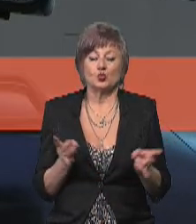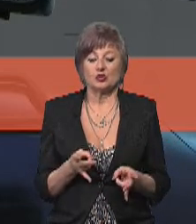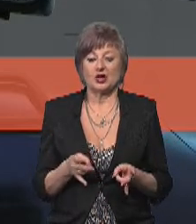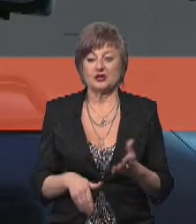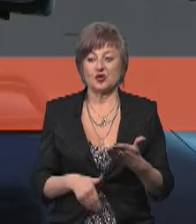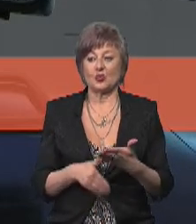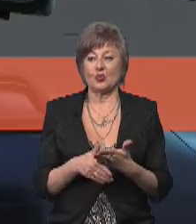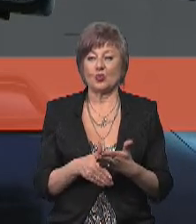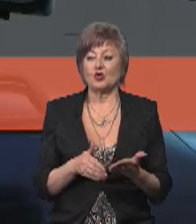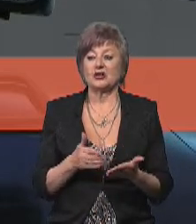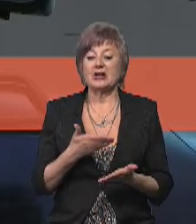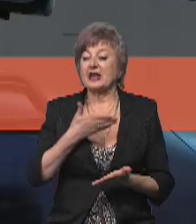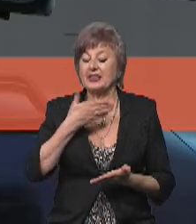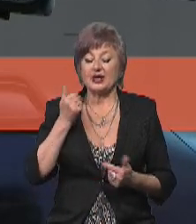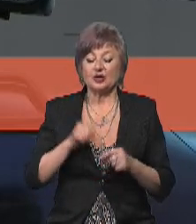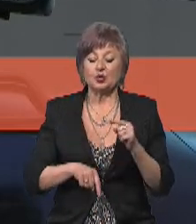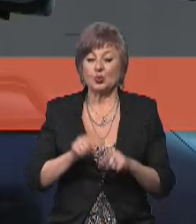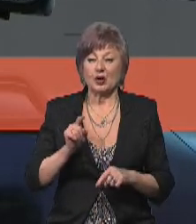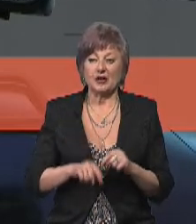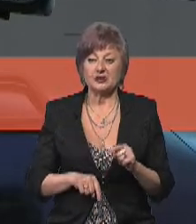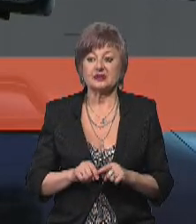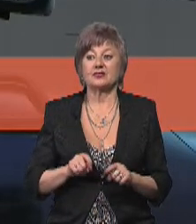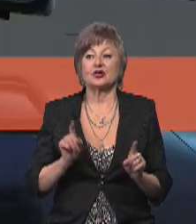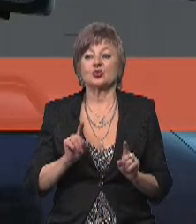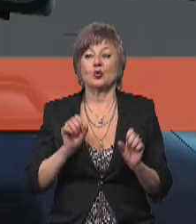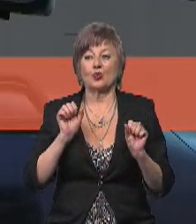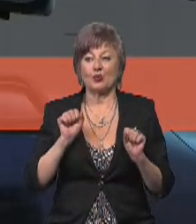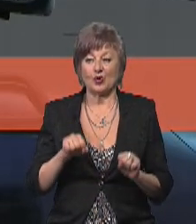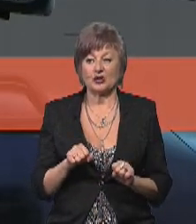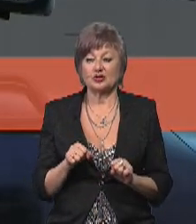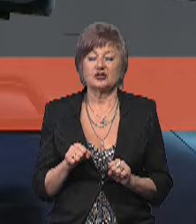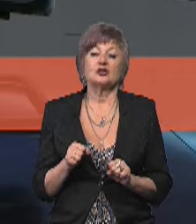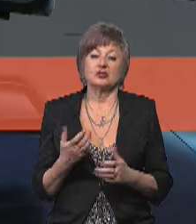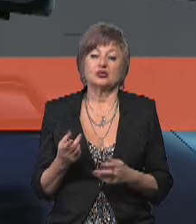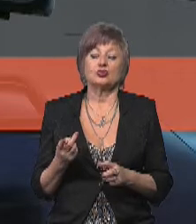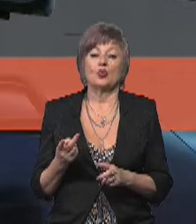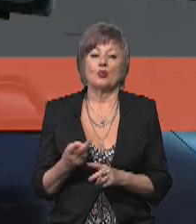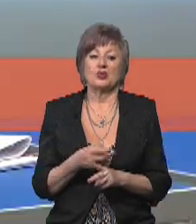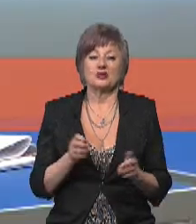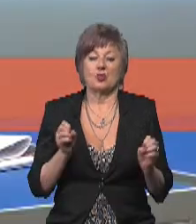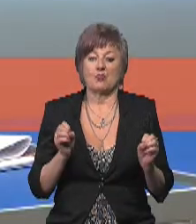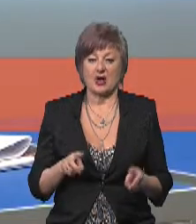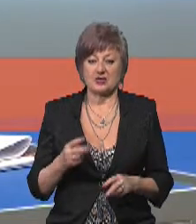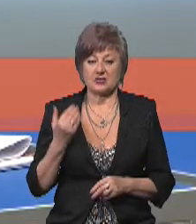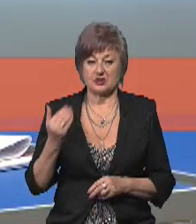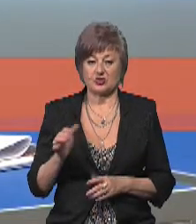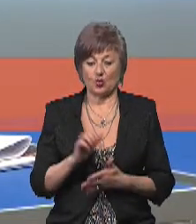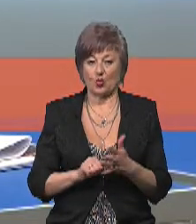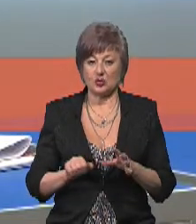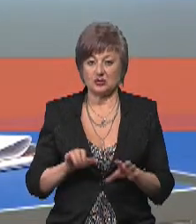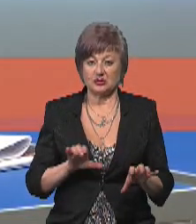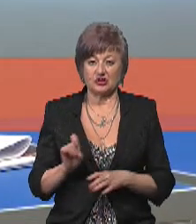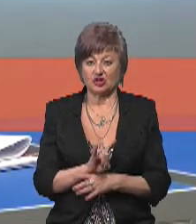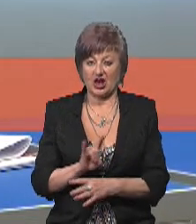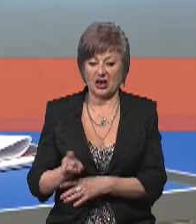помощи, которые не имеют родных и близких, которые могли бы их унебезпечить от этого шахрайства. Поэтому мы